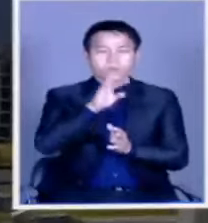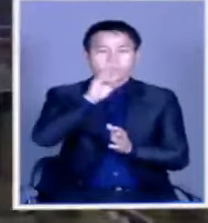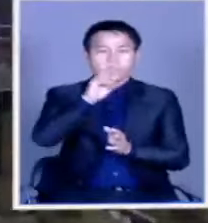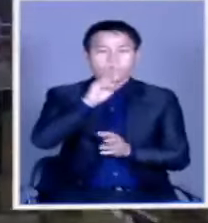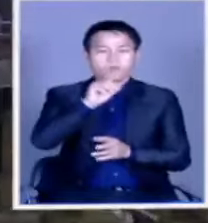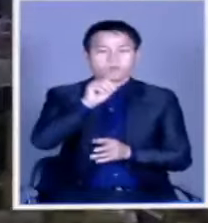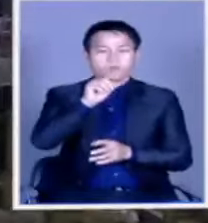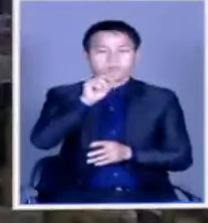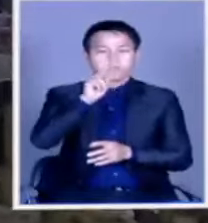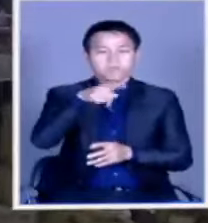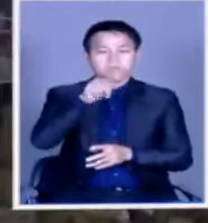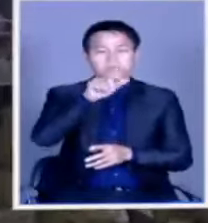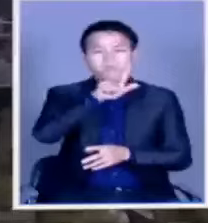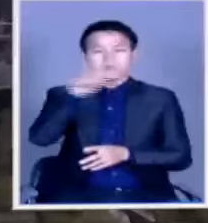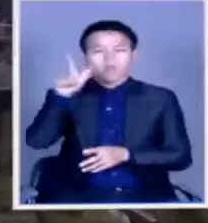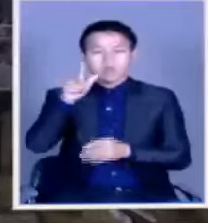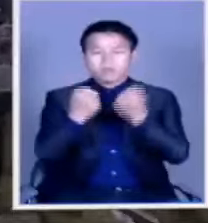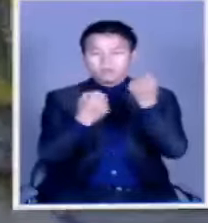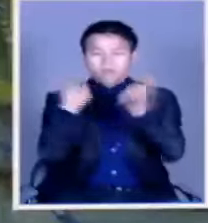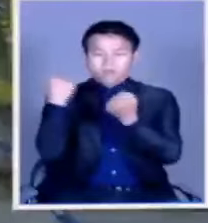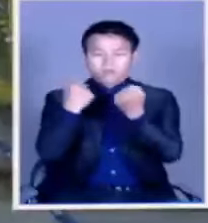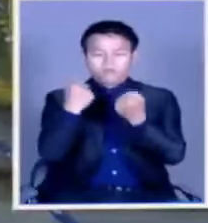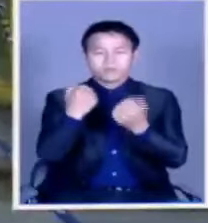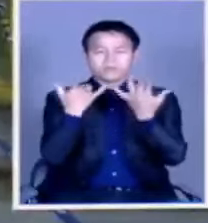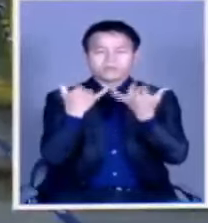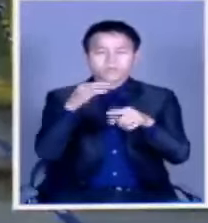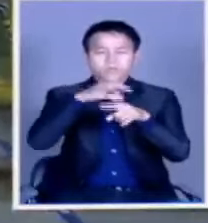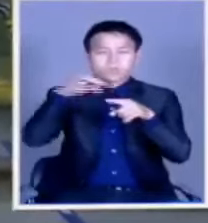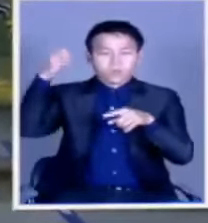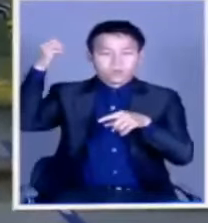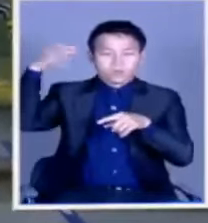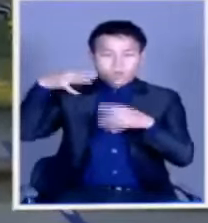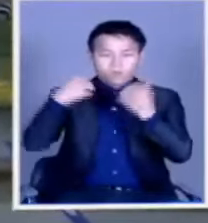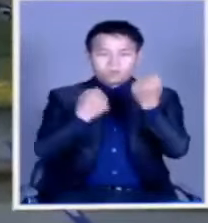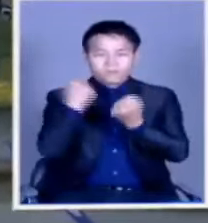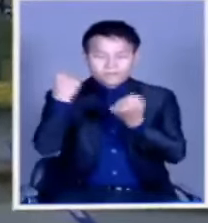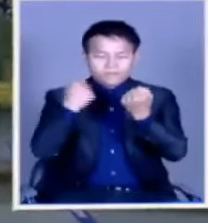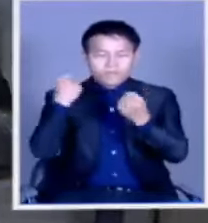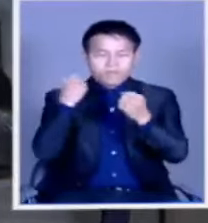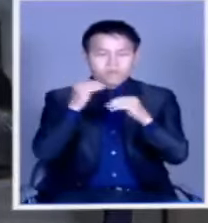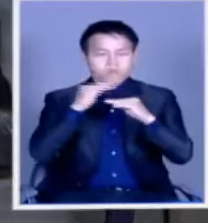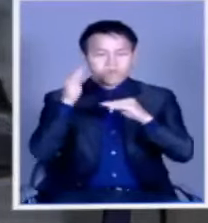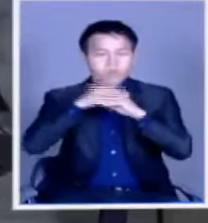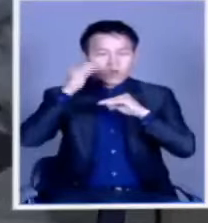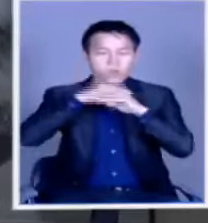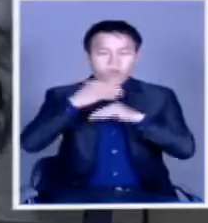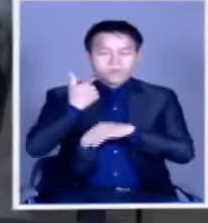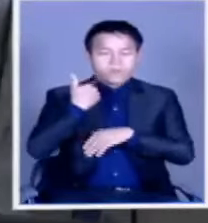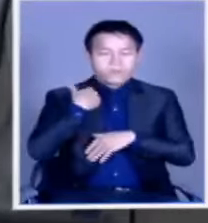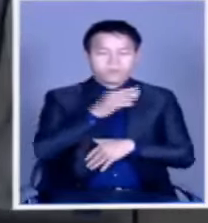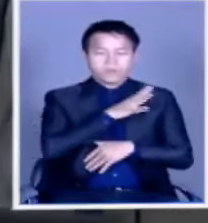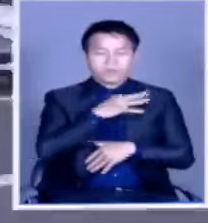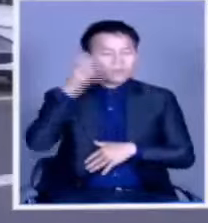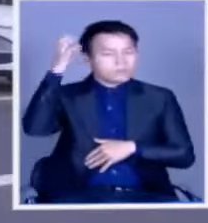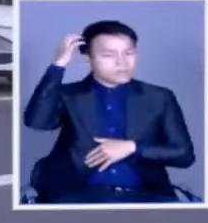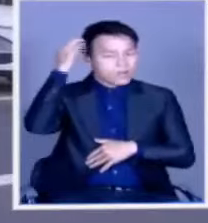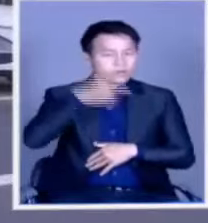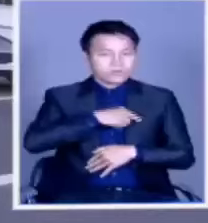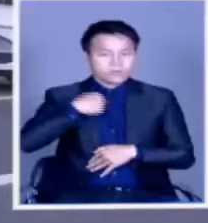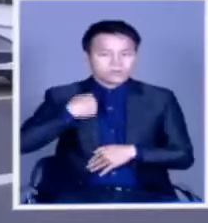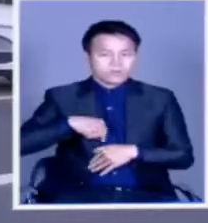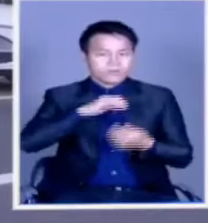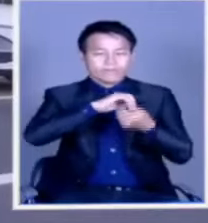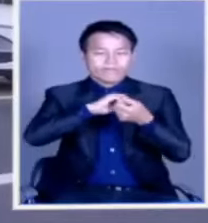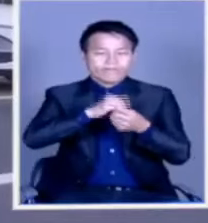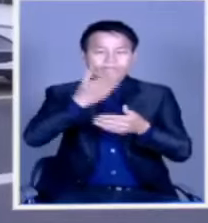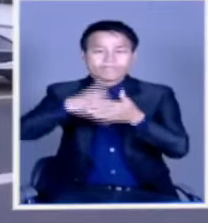าคันเหตุให้รถไฟฟ้าถือเป็นท่าแห้งอันหนึ่งในมูลค่าการค้าระหว่างลาวและกวางซี การสร้างบุ